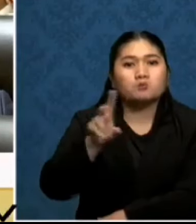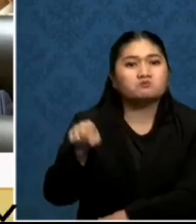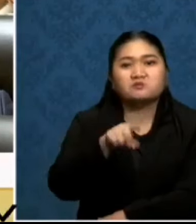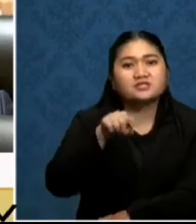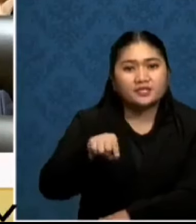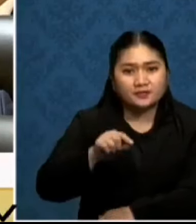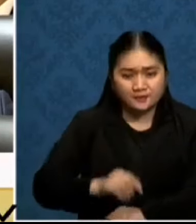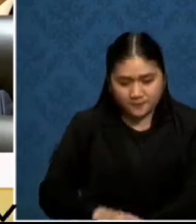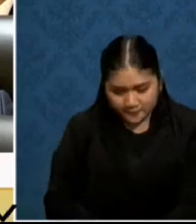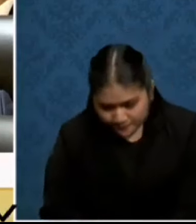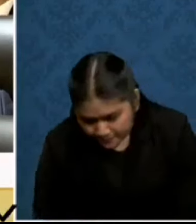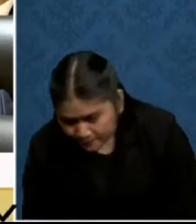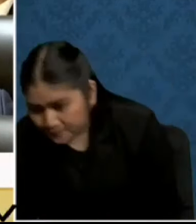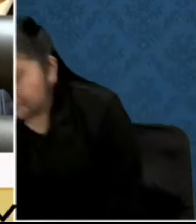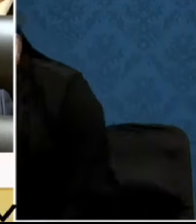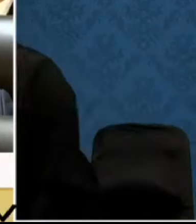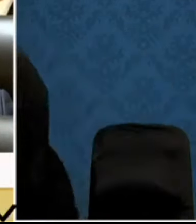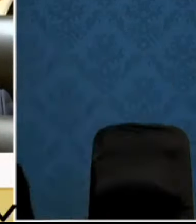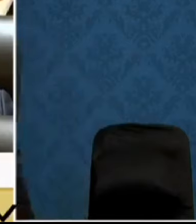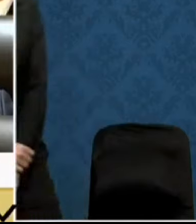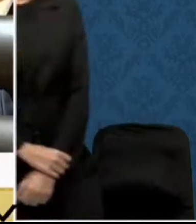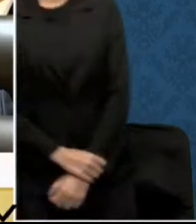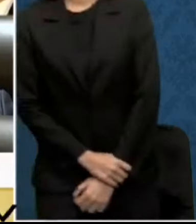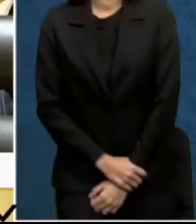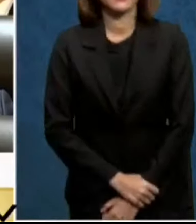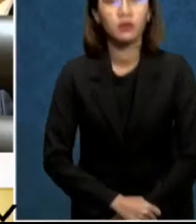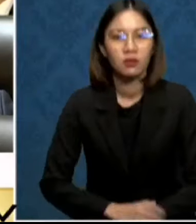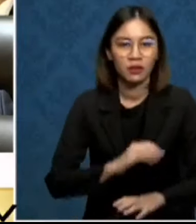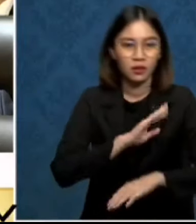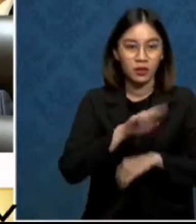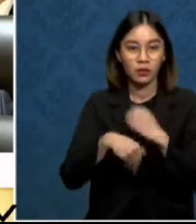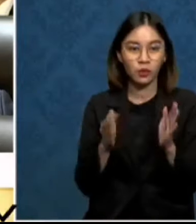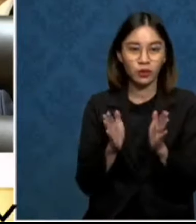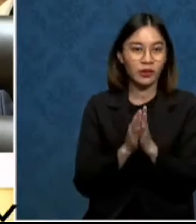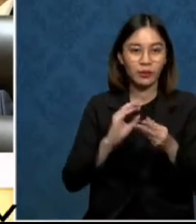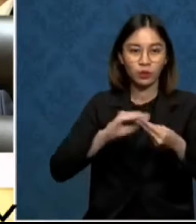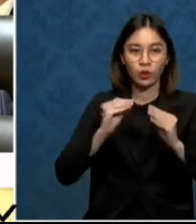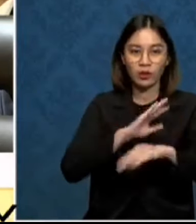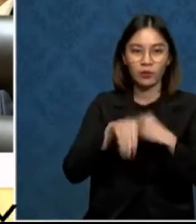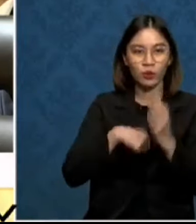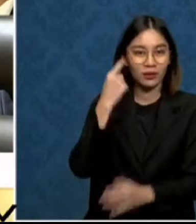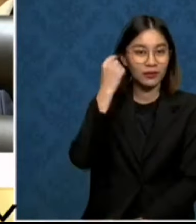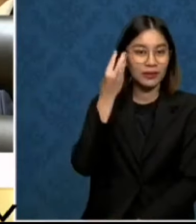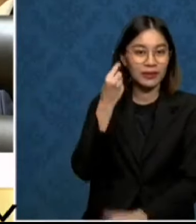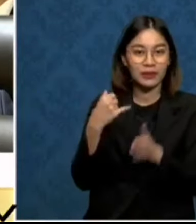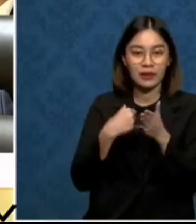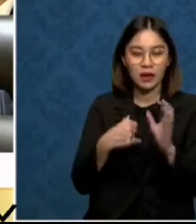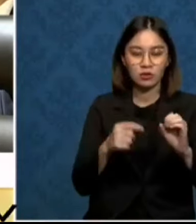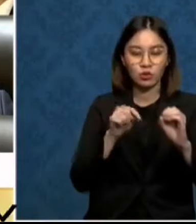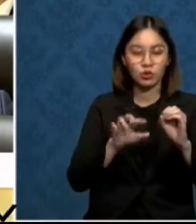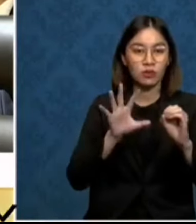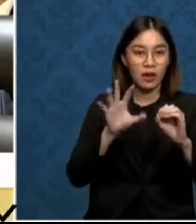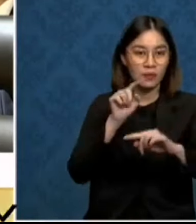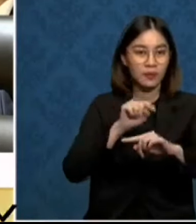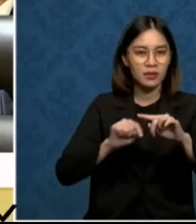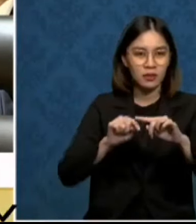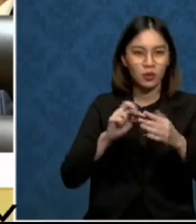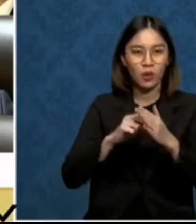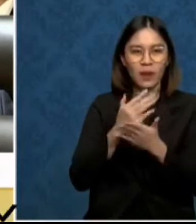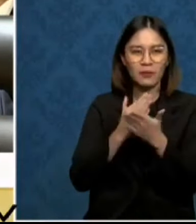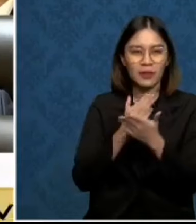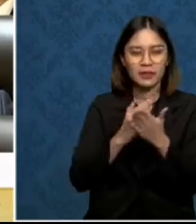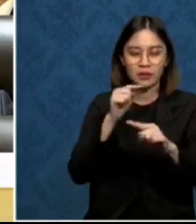0.2%แล้วก็ปี 68 0.3รวมแล้วก็คือตัวเลขกลมๆง่ายๆคิดคร่าวๆ 0.5ครึ่ง